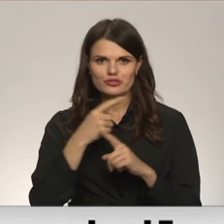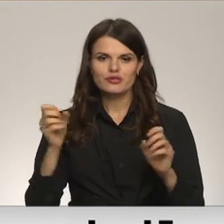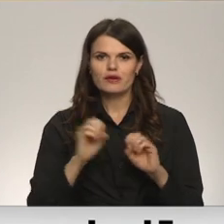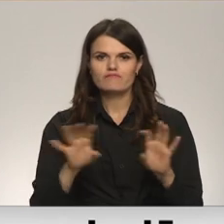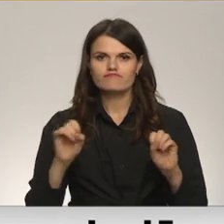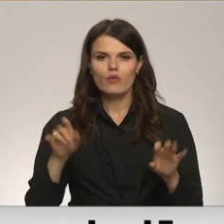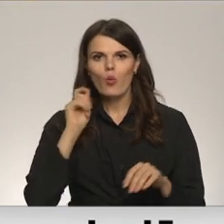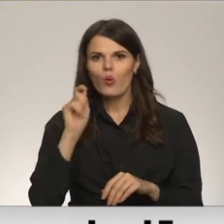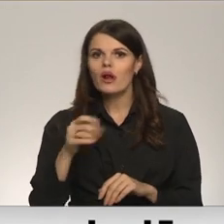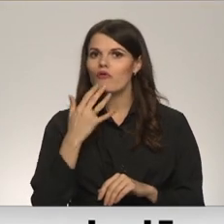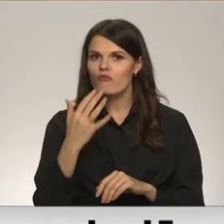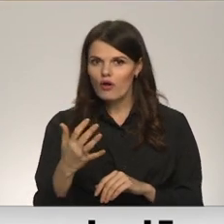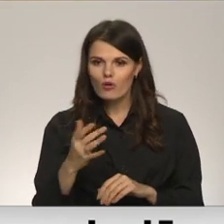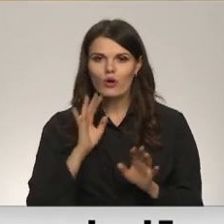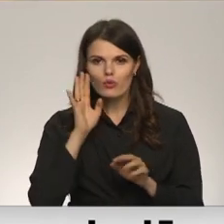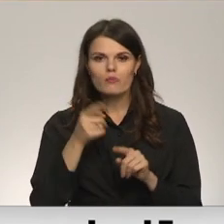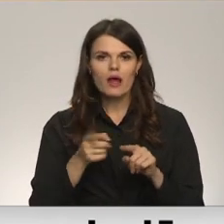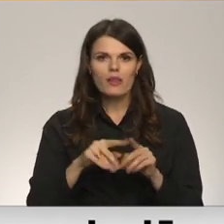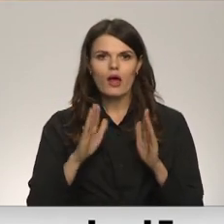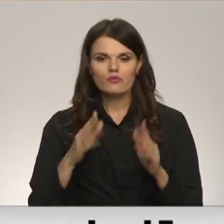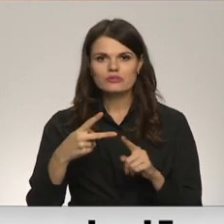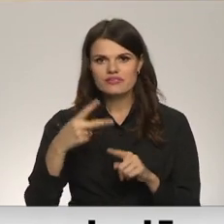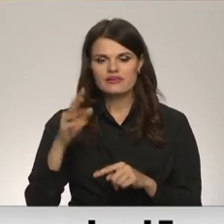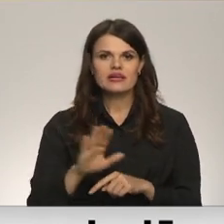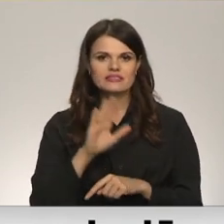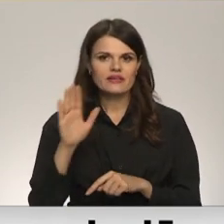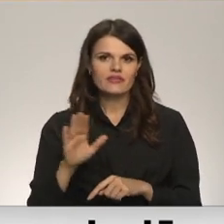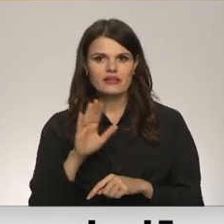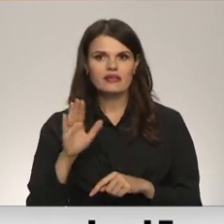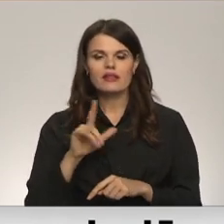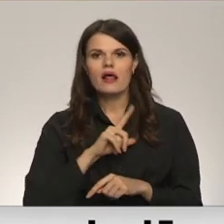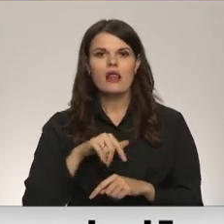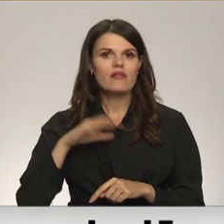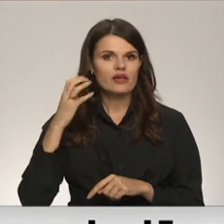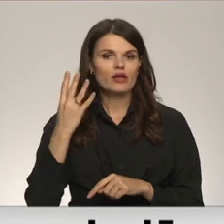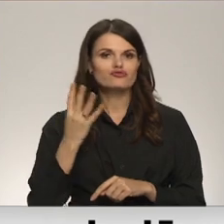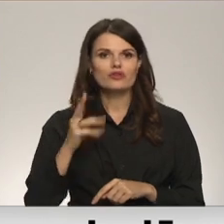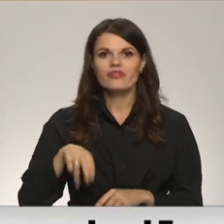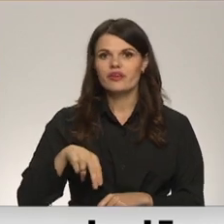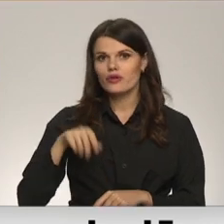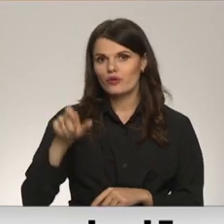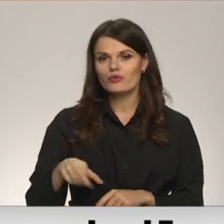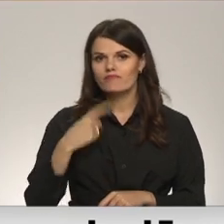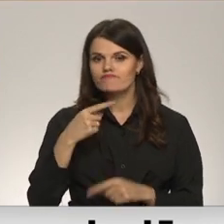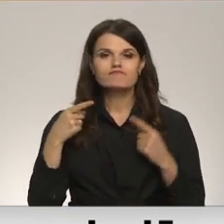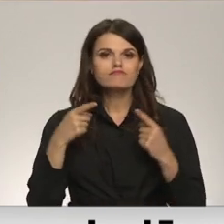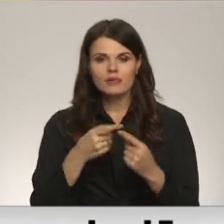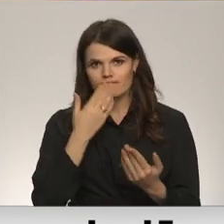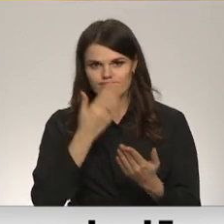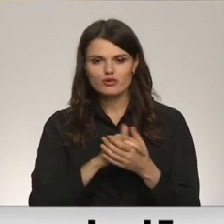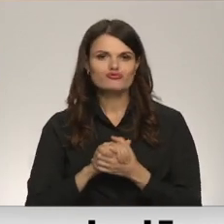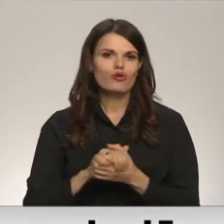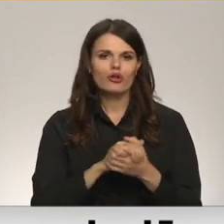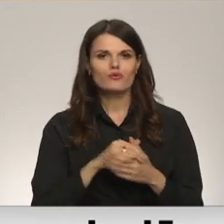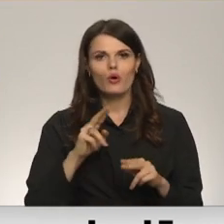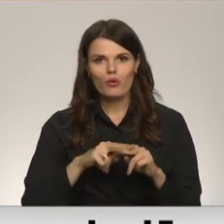izlaidums ukraiņu valodā. Turpmāk tādi būšot divas reizes dienā. Kā stāsta Latvijas radio 4 direktore, šo ziņu mērķis ir izrādīt